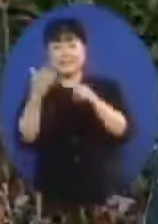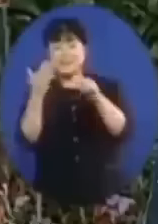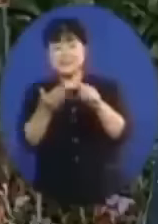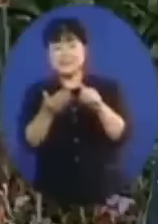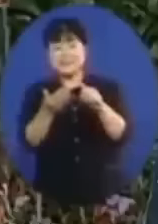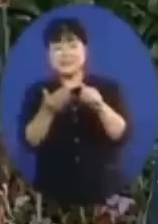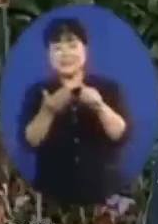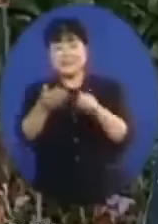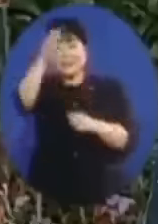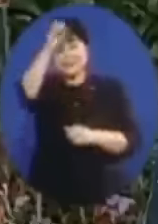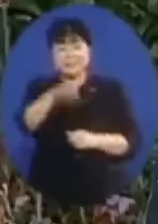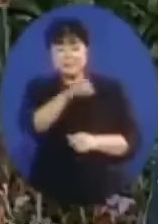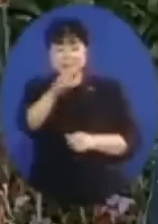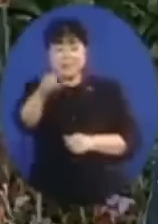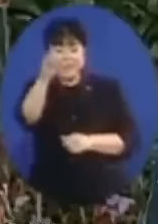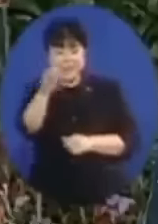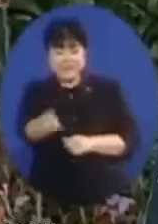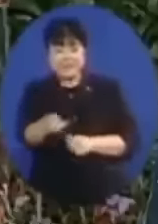예수님께서는 십자가에서